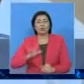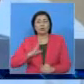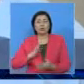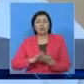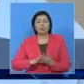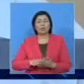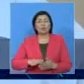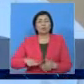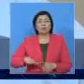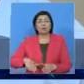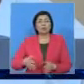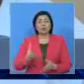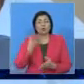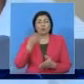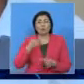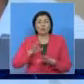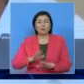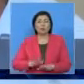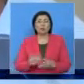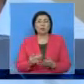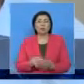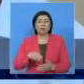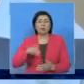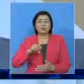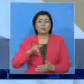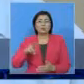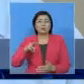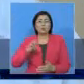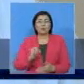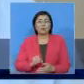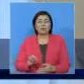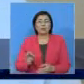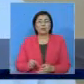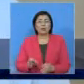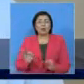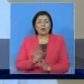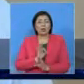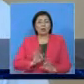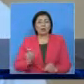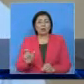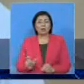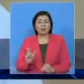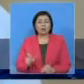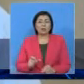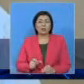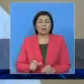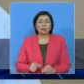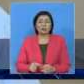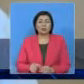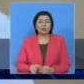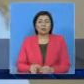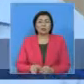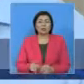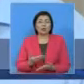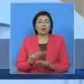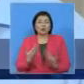қалып қойған. Жыр айтпақ түгіл терме айтатын, қыстақса терме айтатын өнерпаздардың өздерінде тауып алып қиынға соғып кеткен жағдай